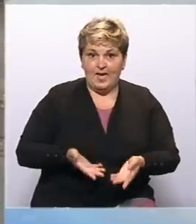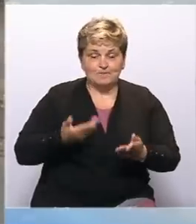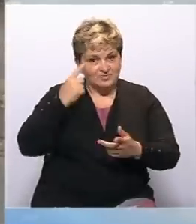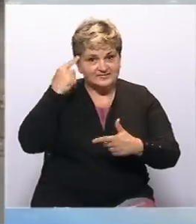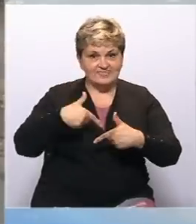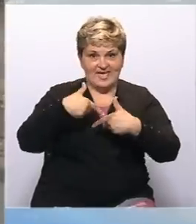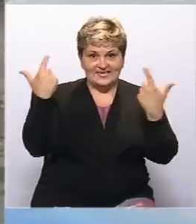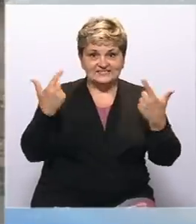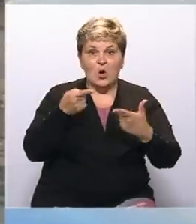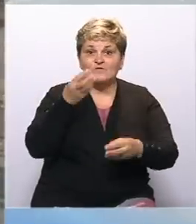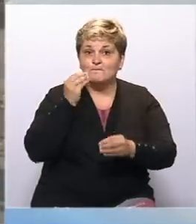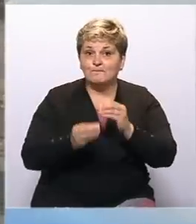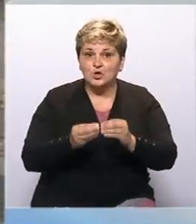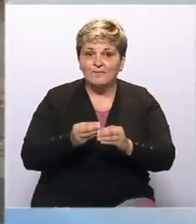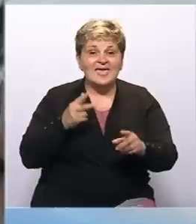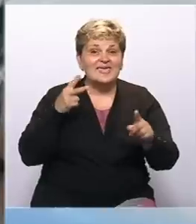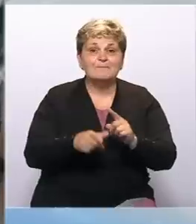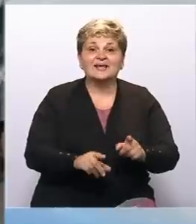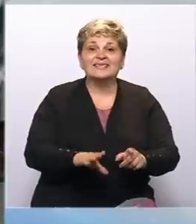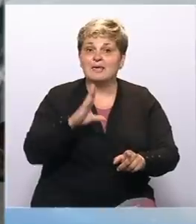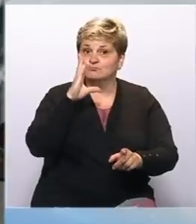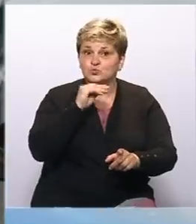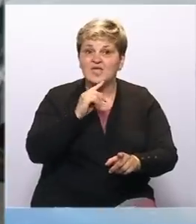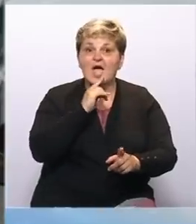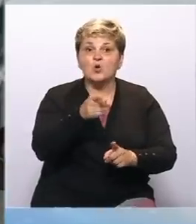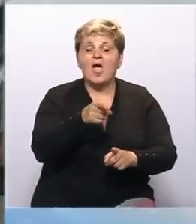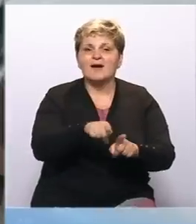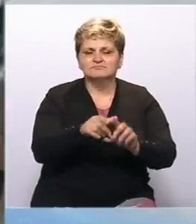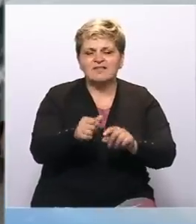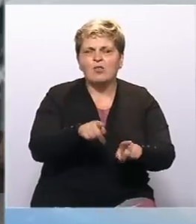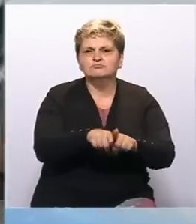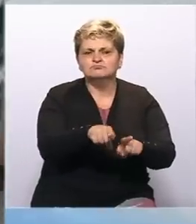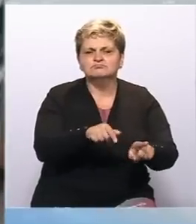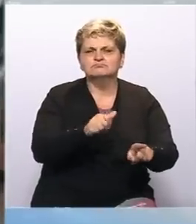podizanje svijesti o ovom problemu i prekidanje ćutnje koja ga prati.